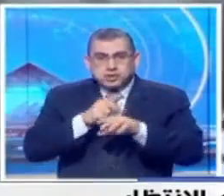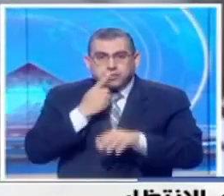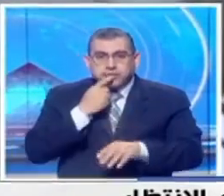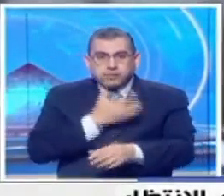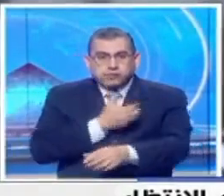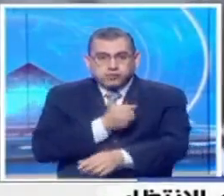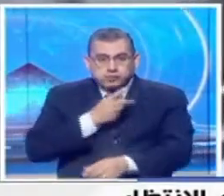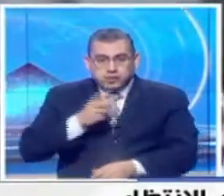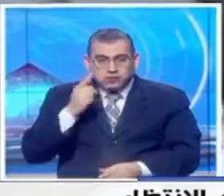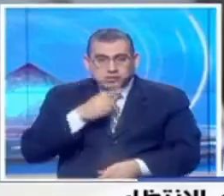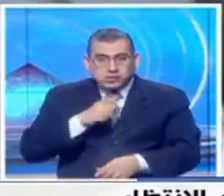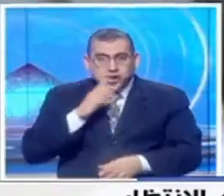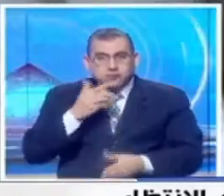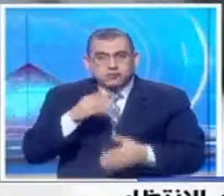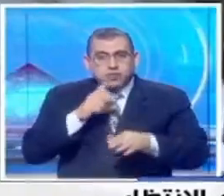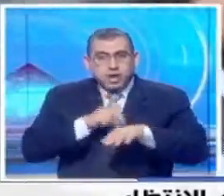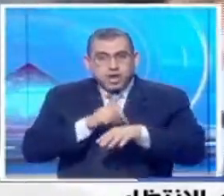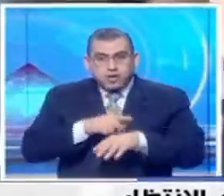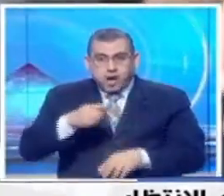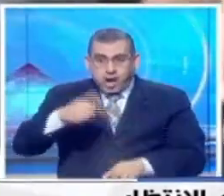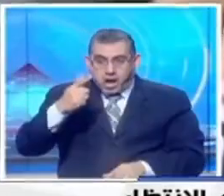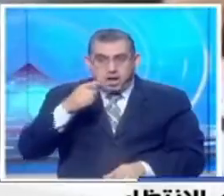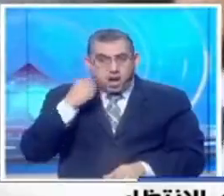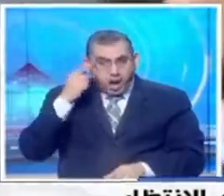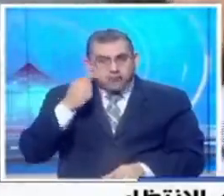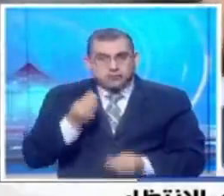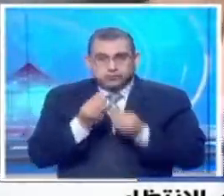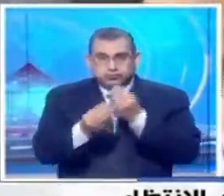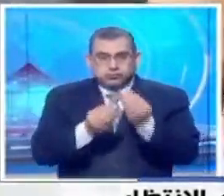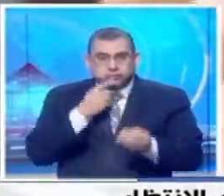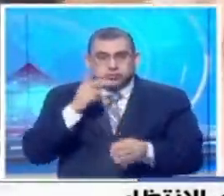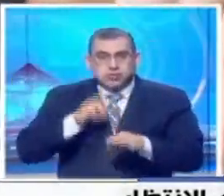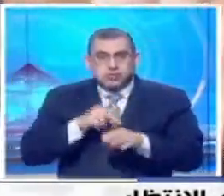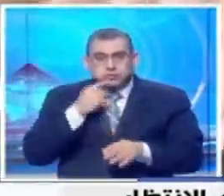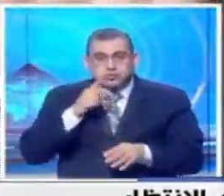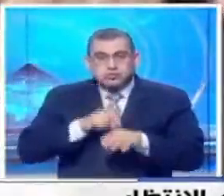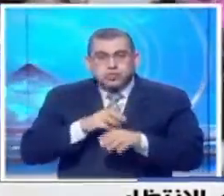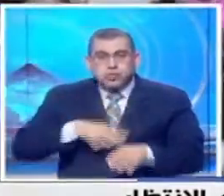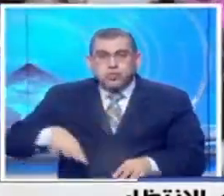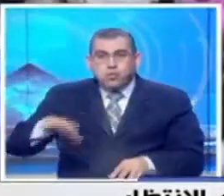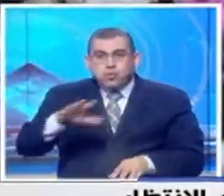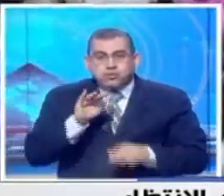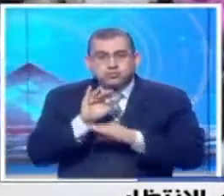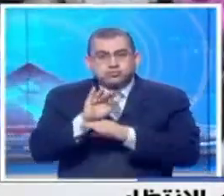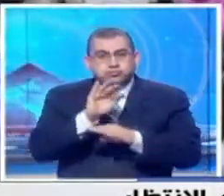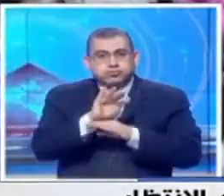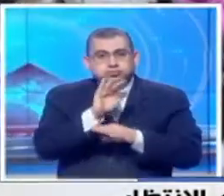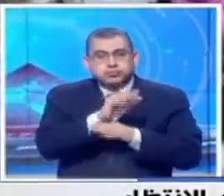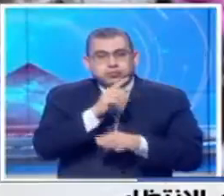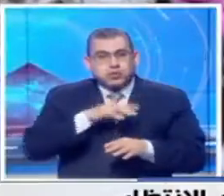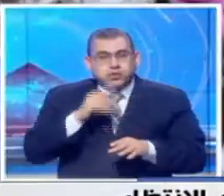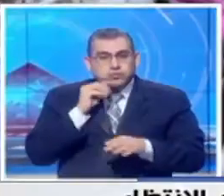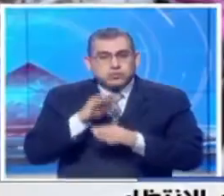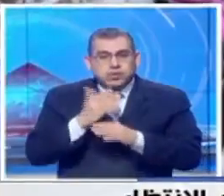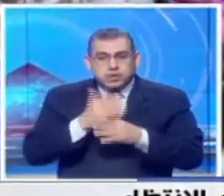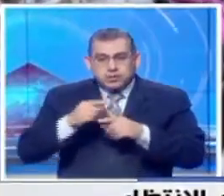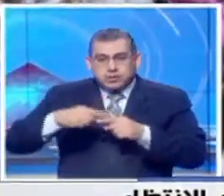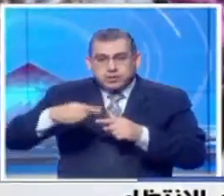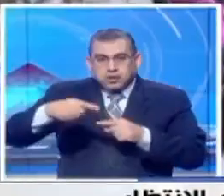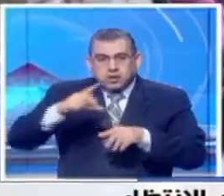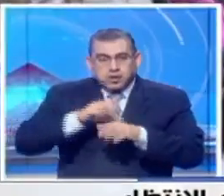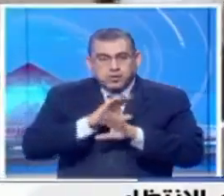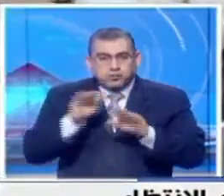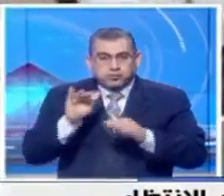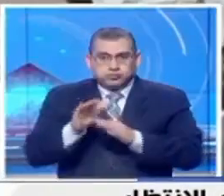المتعدد رغم تكلفته الباهظة كأحد الإجراءات الاحترازية التي تحرص عليها الدولة المصرية لمنع مضاعفات المرض